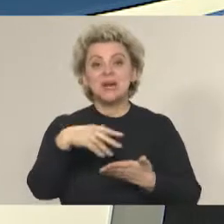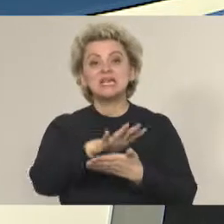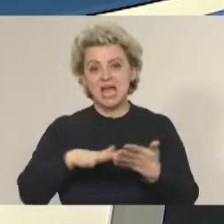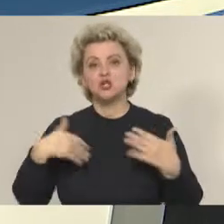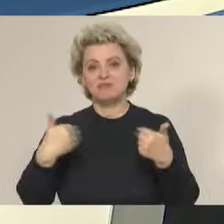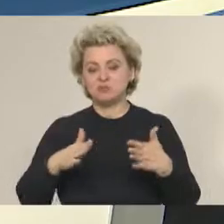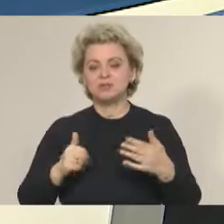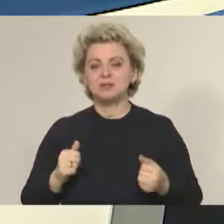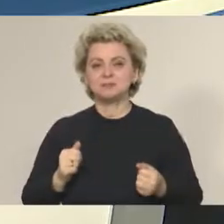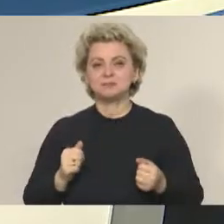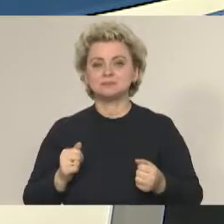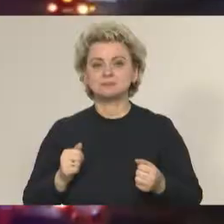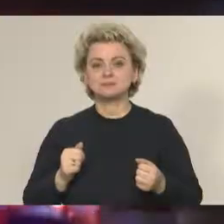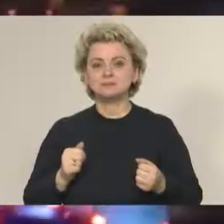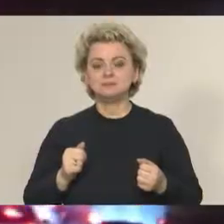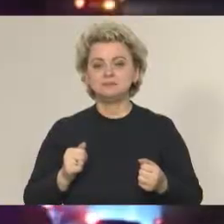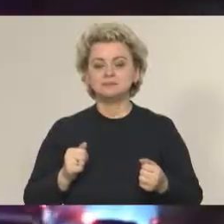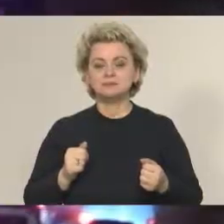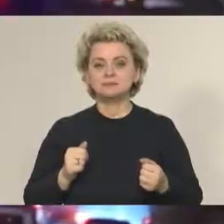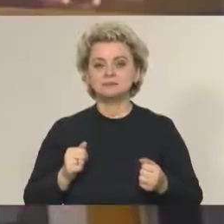Смотрите далее в выпуске.